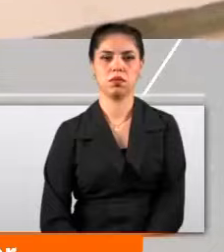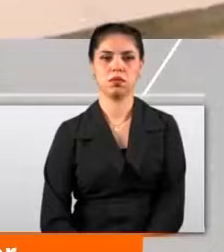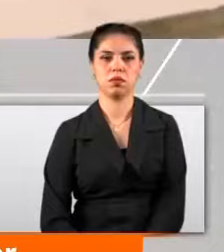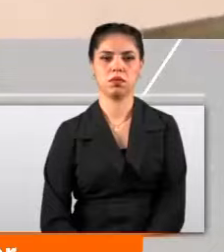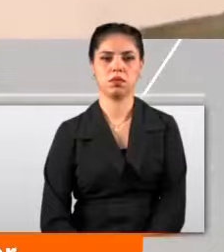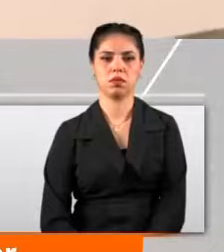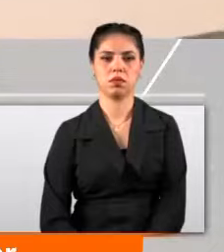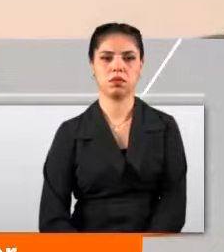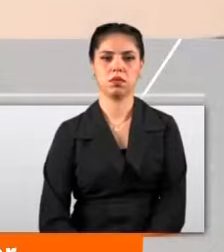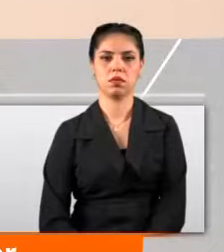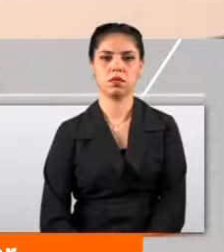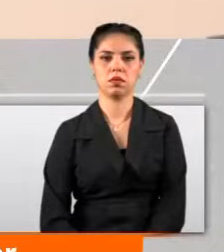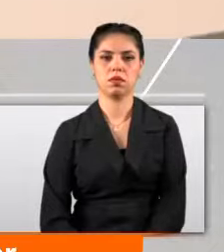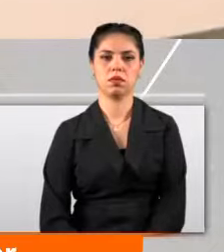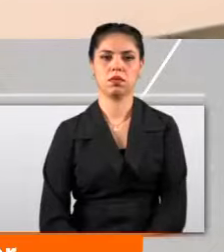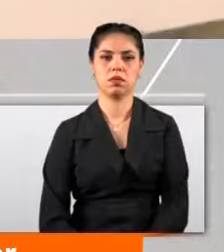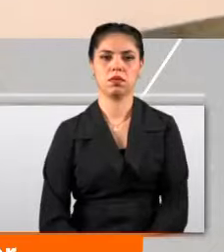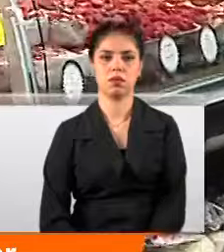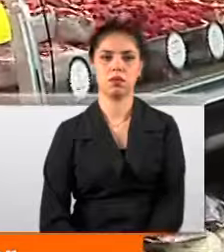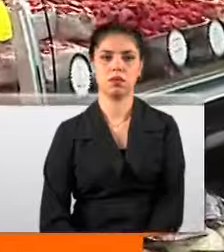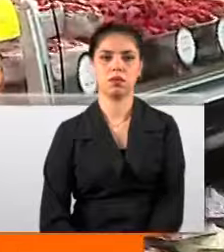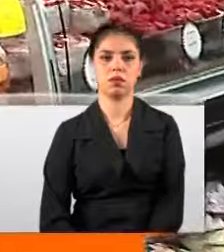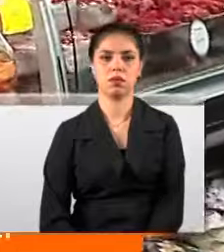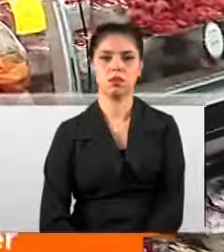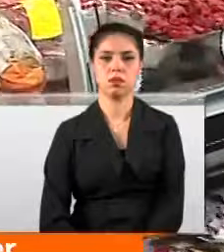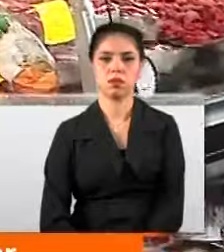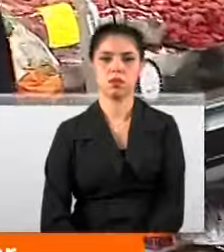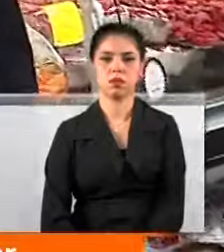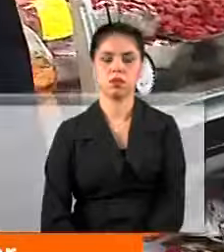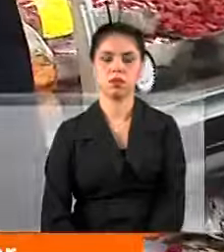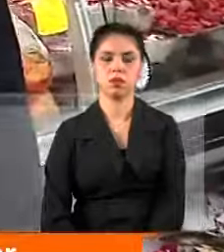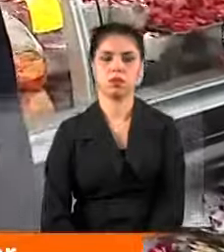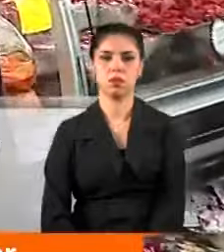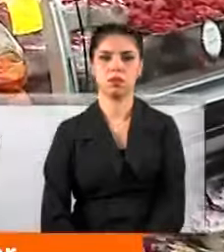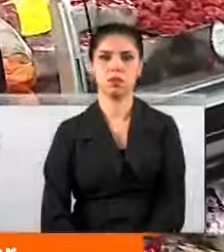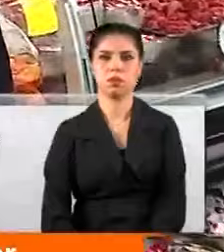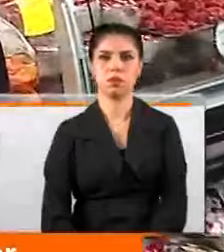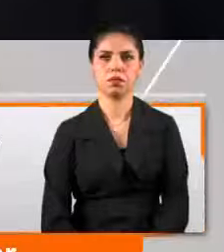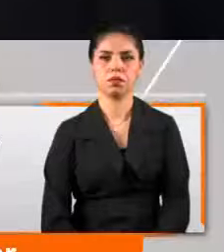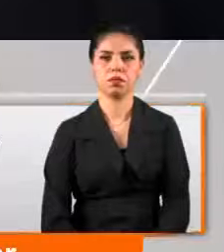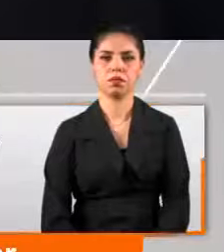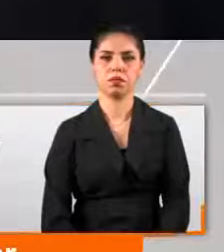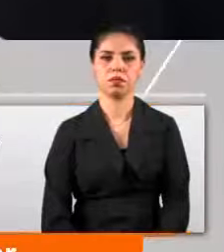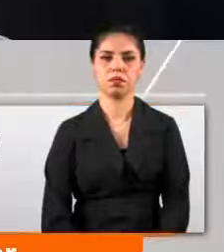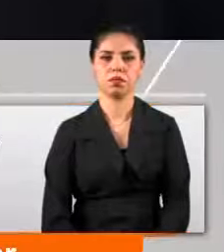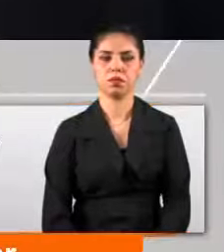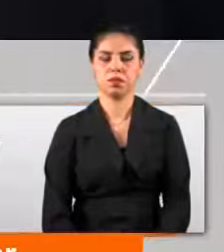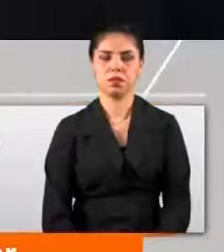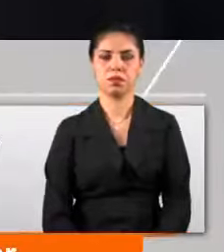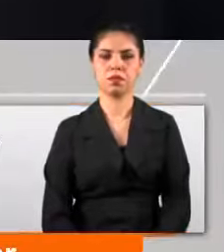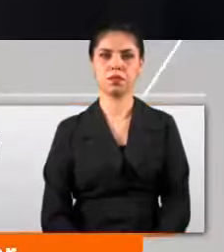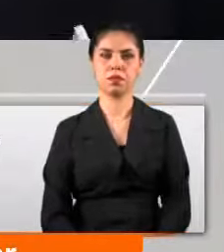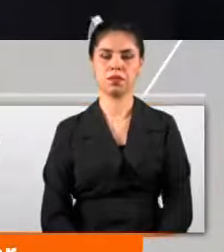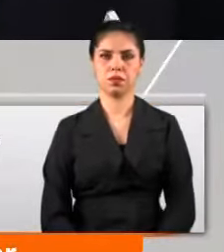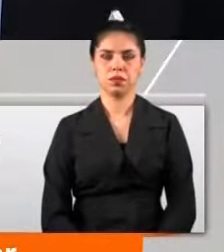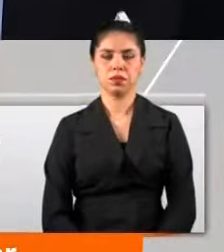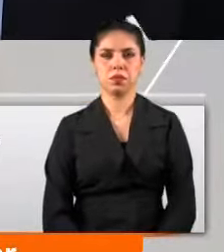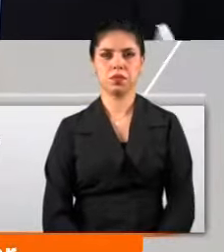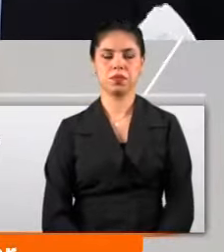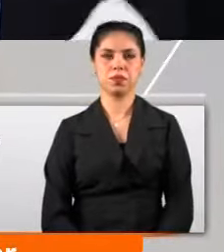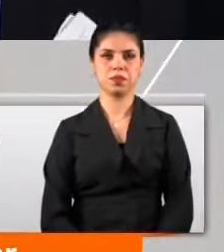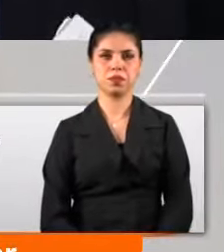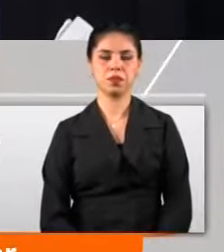Şimdi 30 lira zam geliyor, çok diyorum, alma diyor. Bütün ürünlerde bir şey var, yükseliş var. Maliyetlerde bir değişme yok yani. Son 3 aya